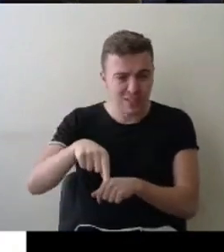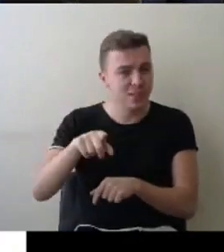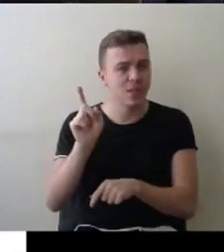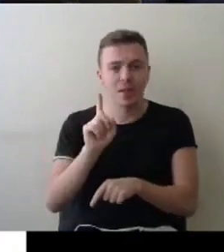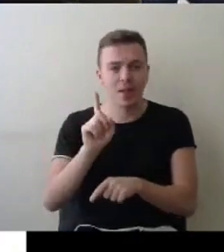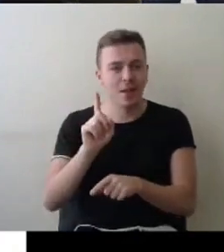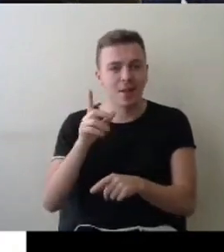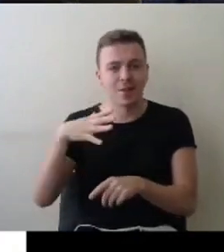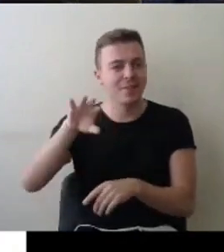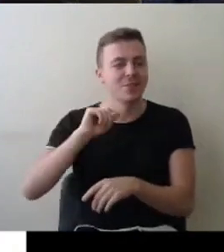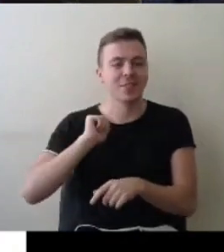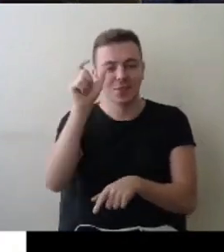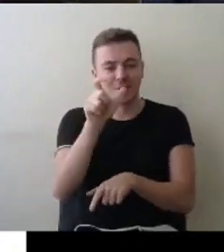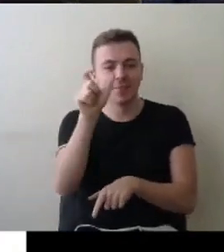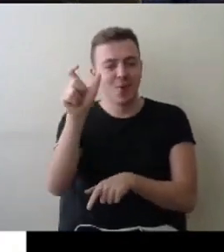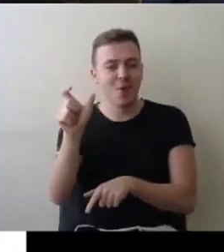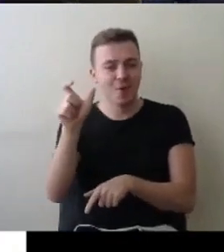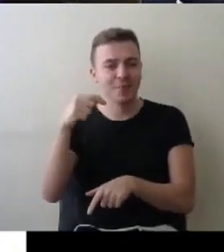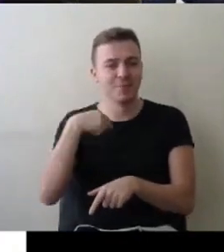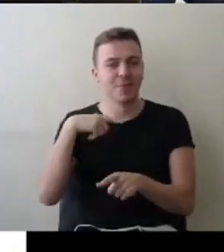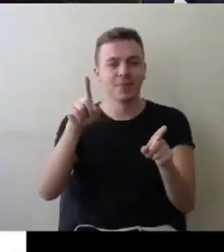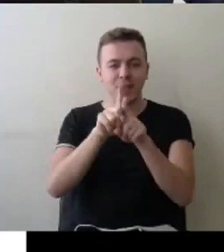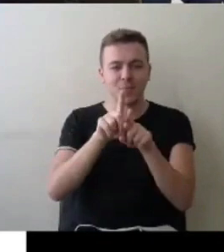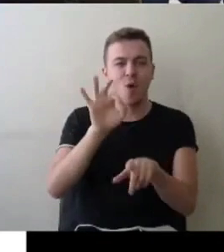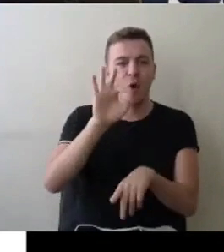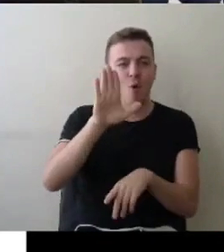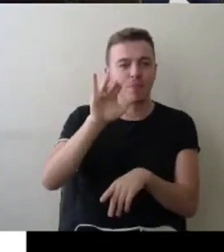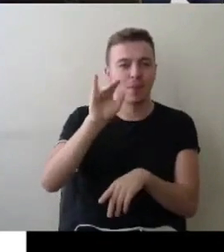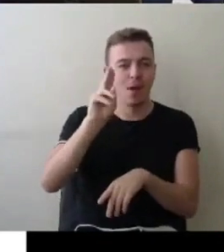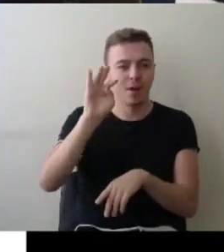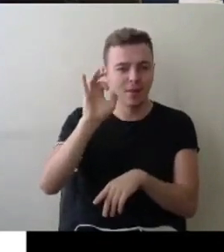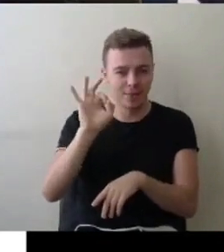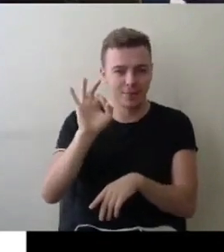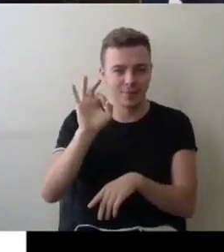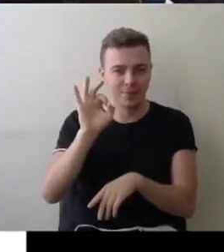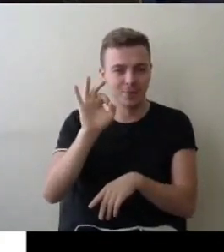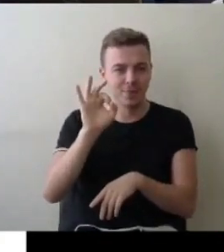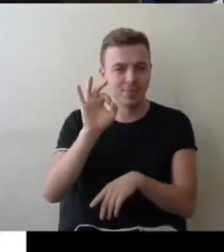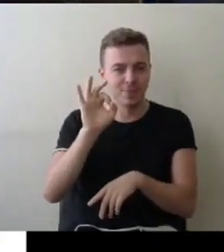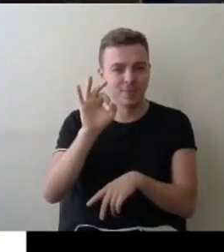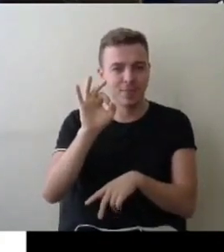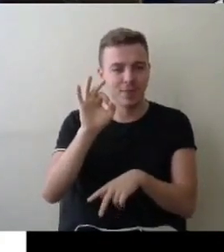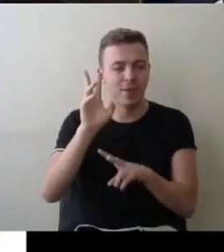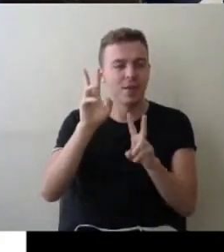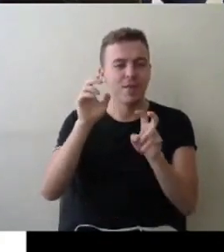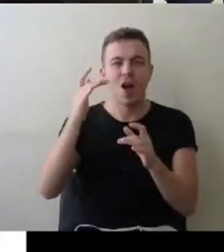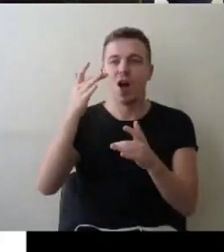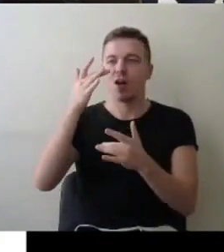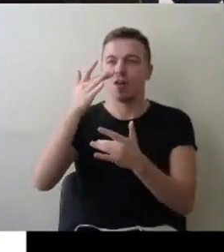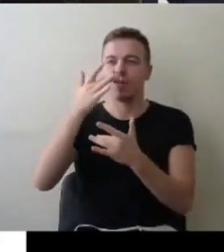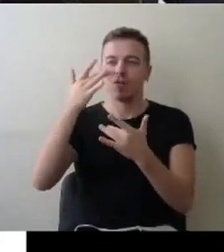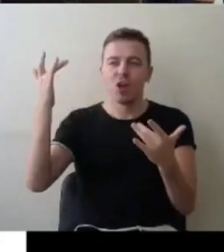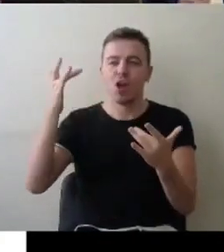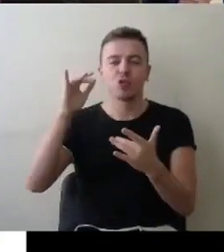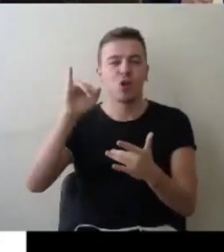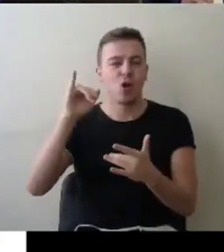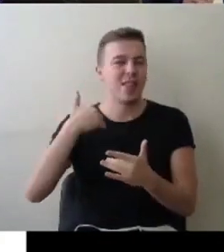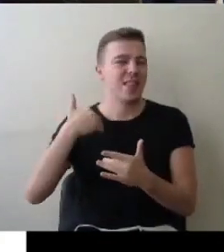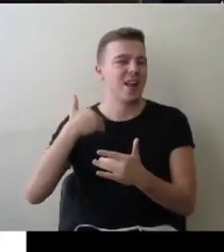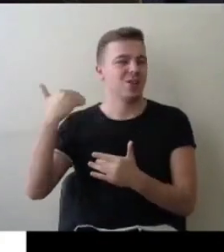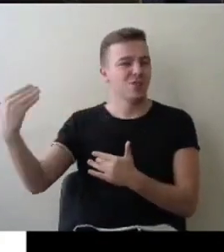objektas valdžios. Ir arba kažkokios, reiškia, viešo intereso objektas, ne,